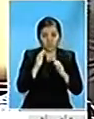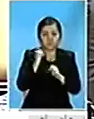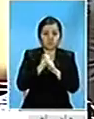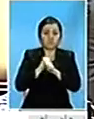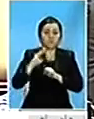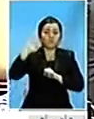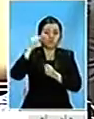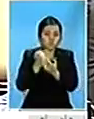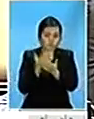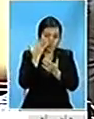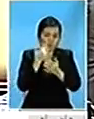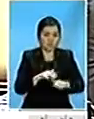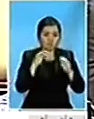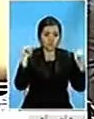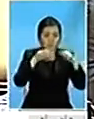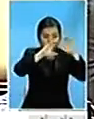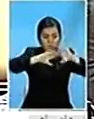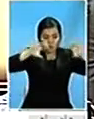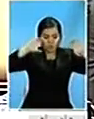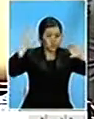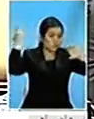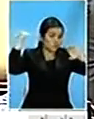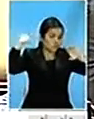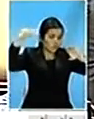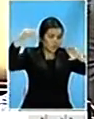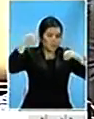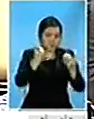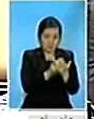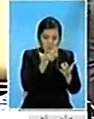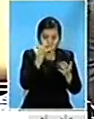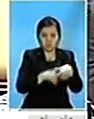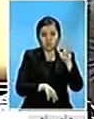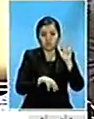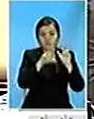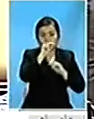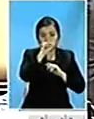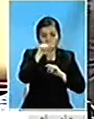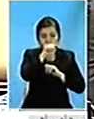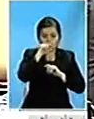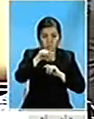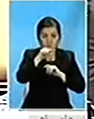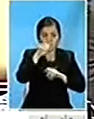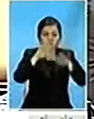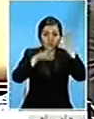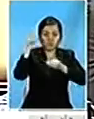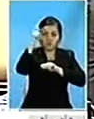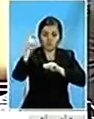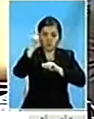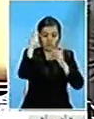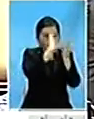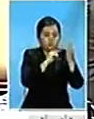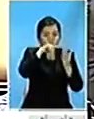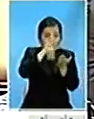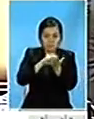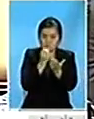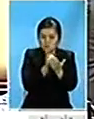าลไทยดำเนินการจัดเก็บมาตลอดเวลานี้เป็นอัตราที่สูงที่สุดในประเทศหนึ่งในอาเซียนเชื่อว่